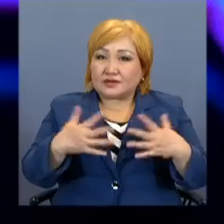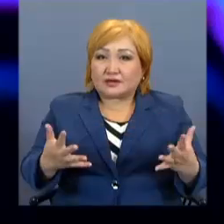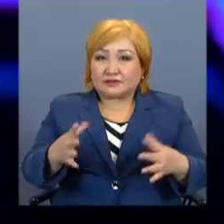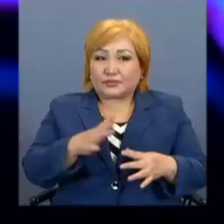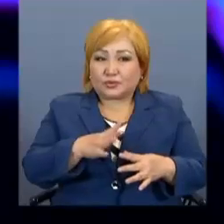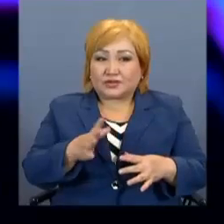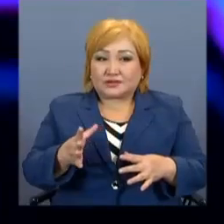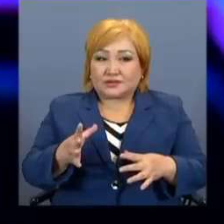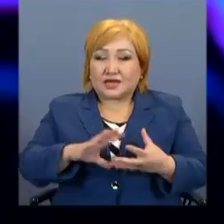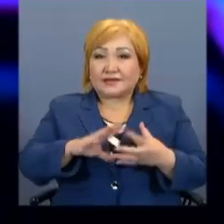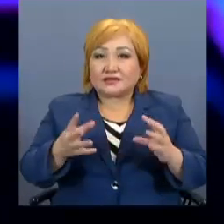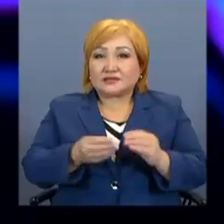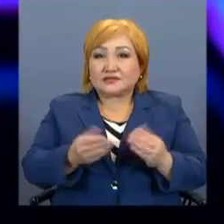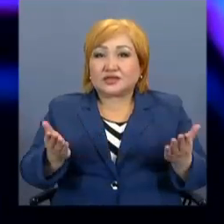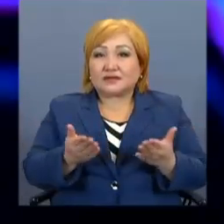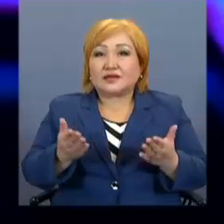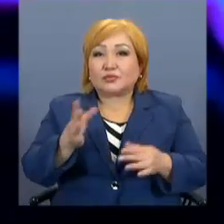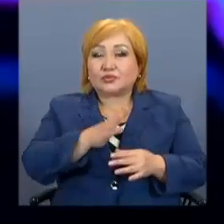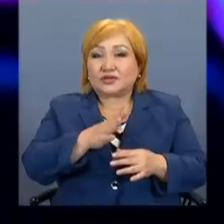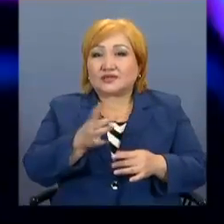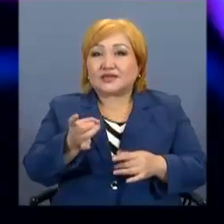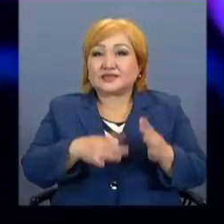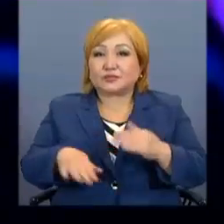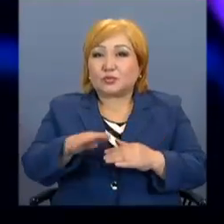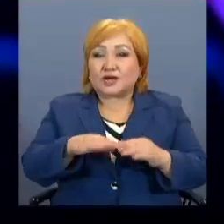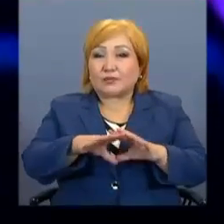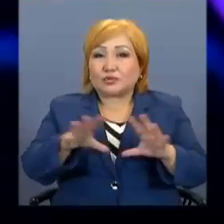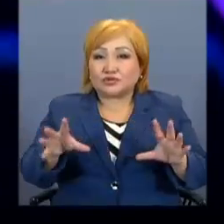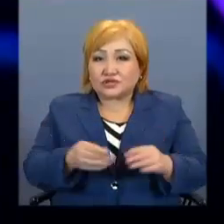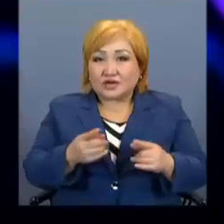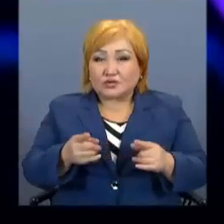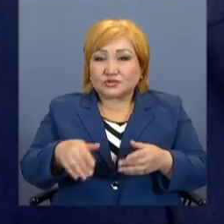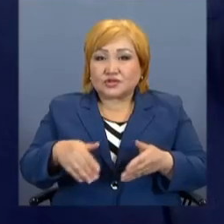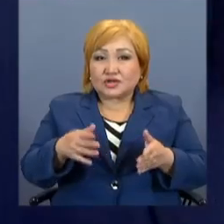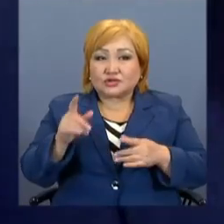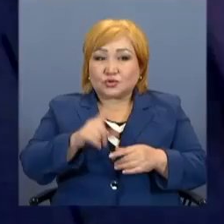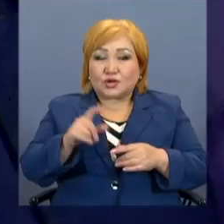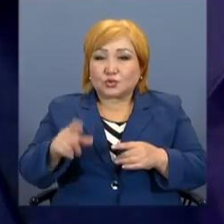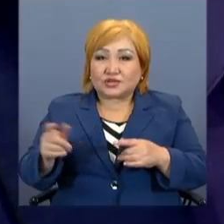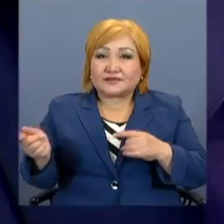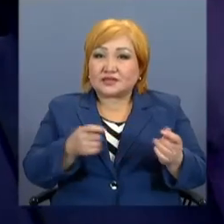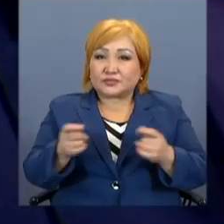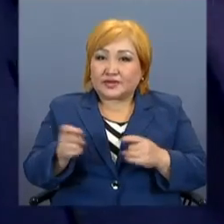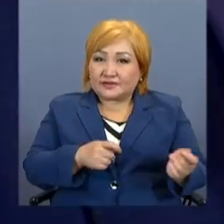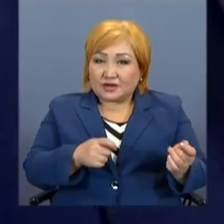болды? Нәтижесі енді республика бойынша осы жолаушылар тасымалдау жағынан